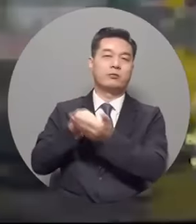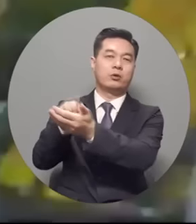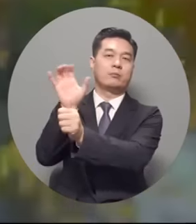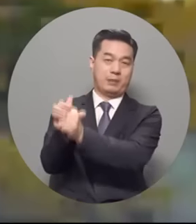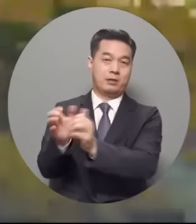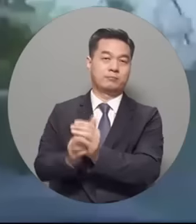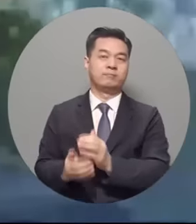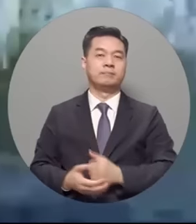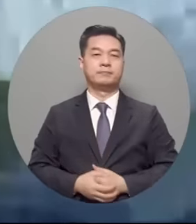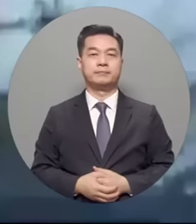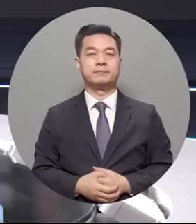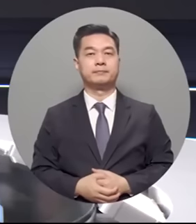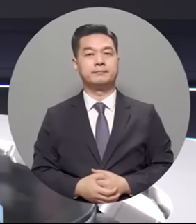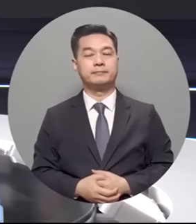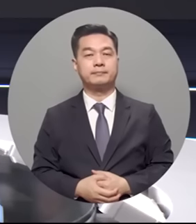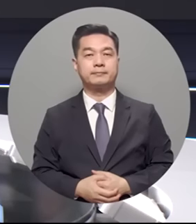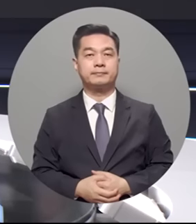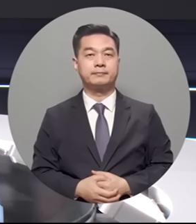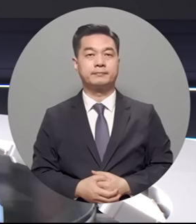이선영입니다.